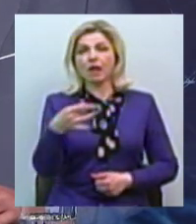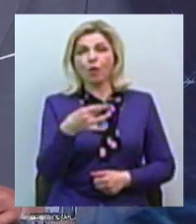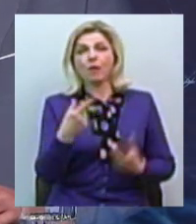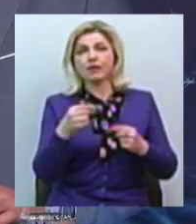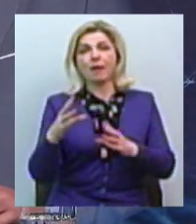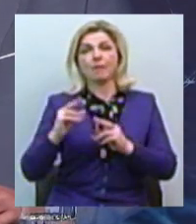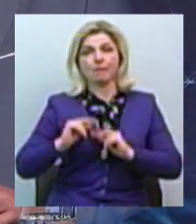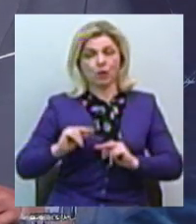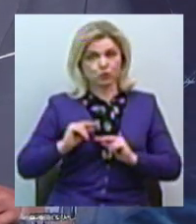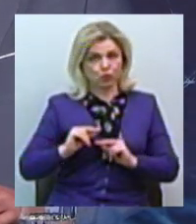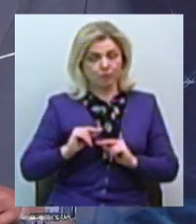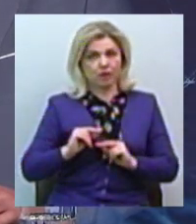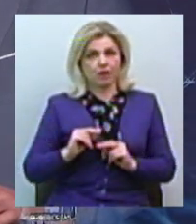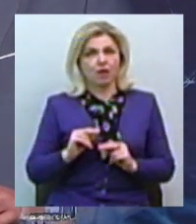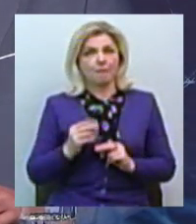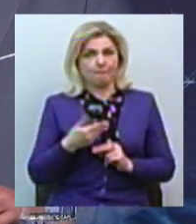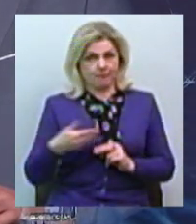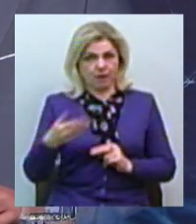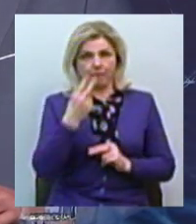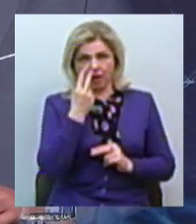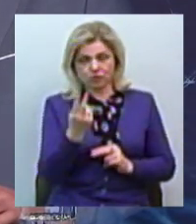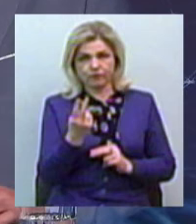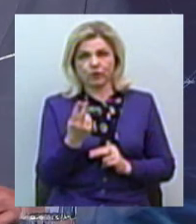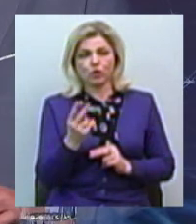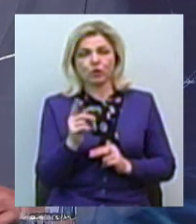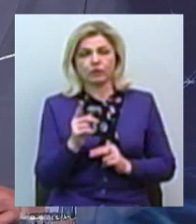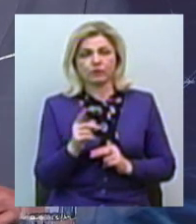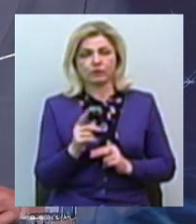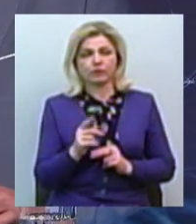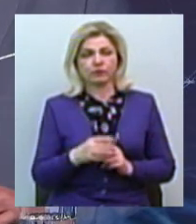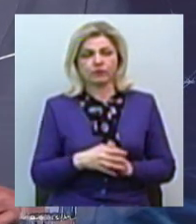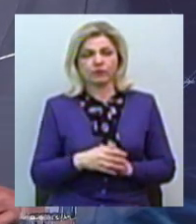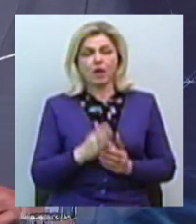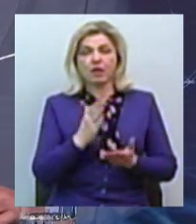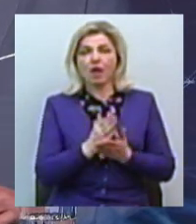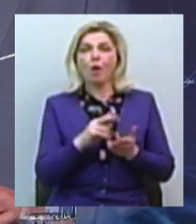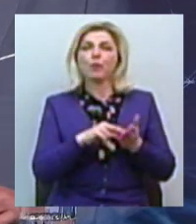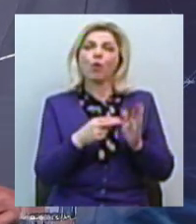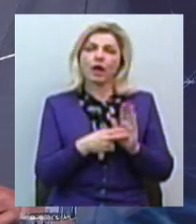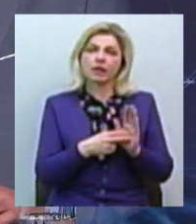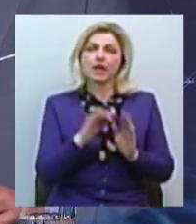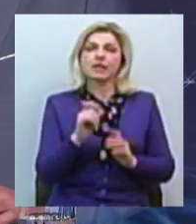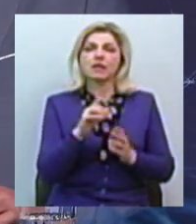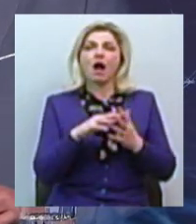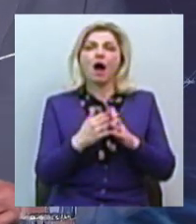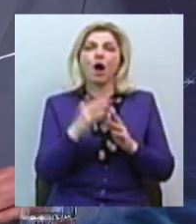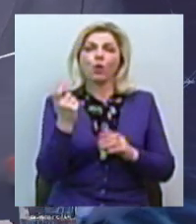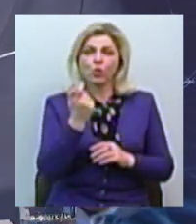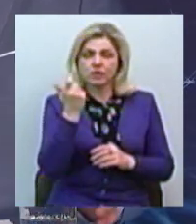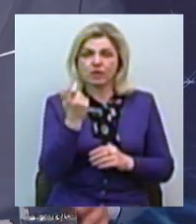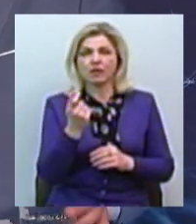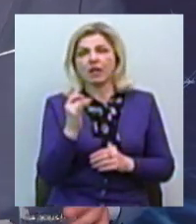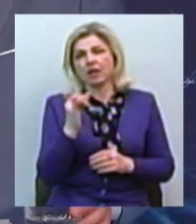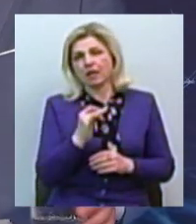співпрацюємо, то наразі ми бачимо тенденцію пласкої структури. Тобто є проекти із агросектору, є проекти і VR, AR,